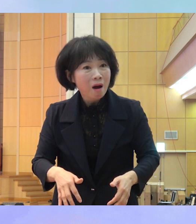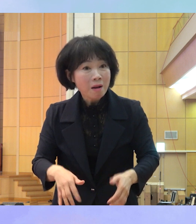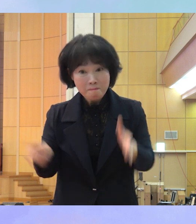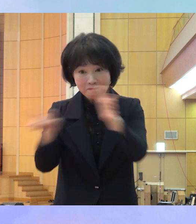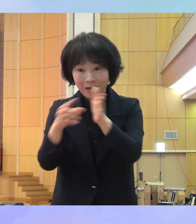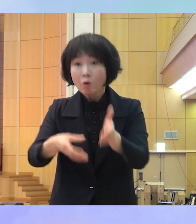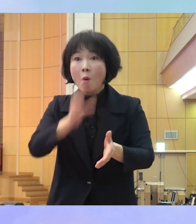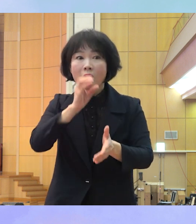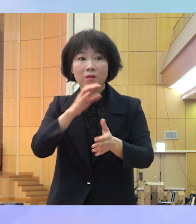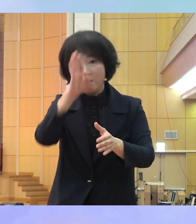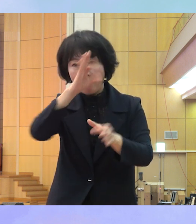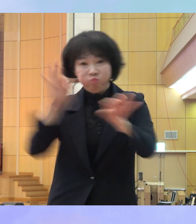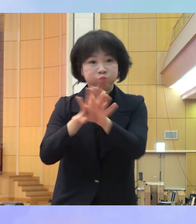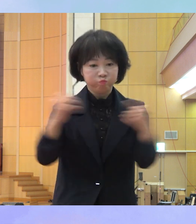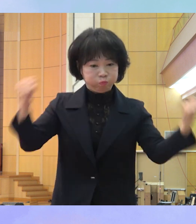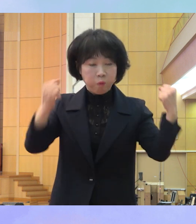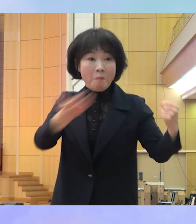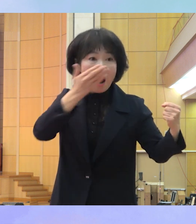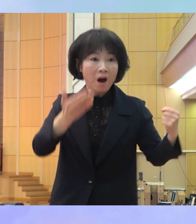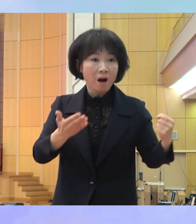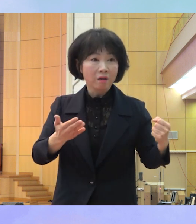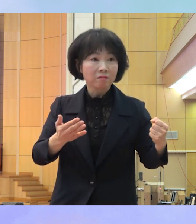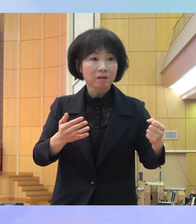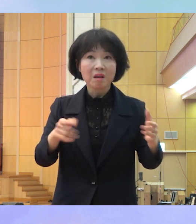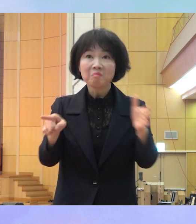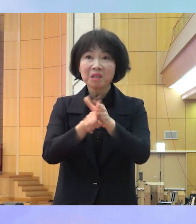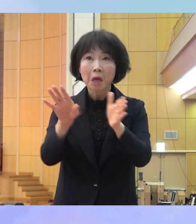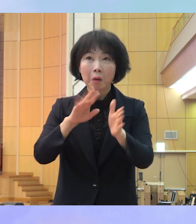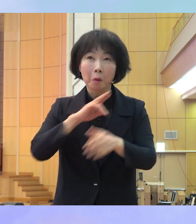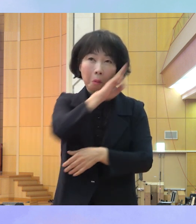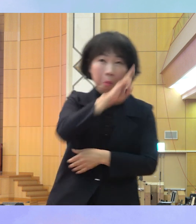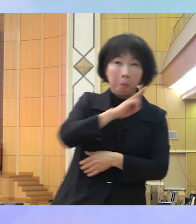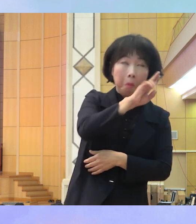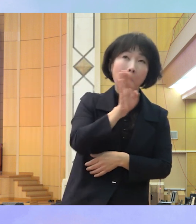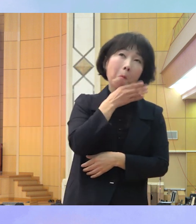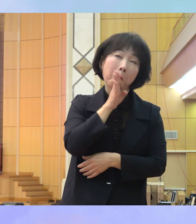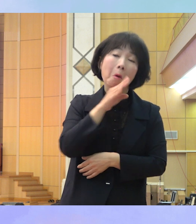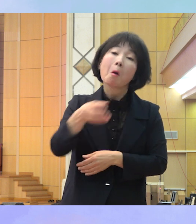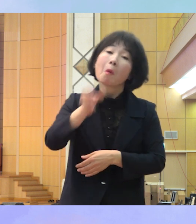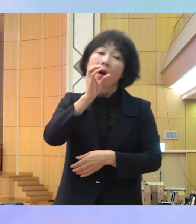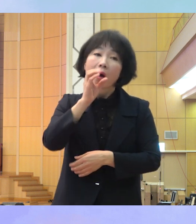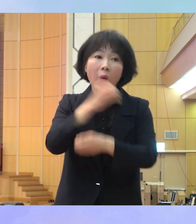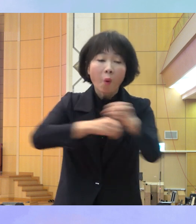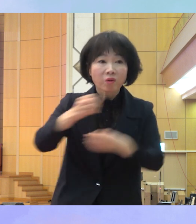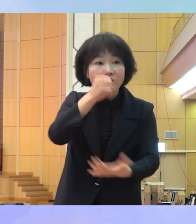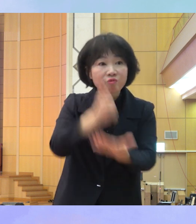돼버려요. 죄가 돼버리고 병이 될 수가 있어. 예? 그러니까